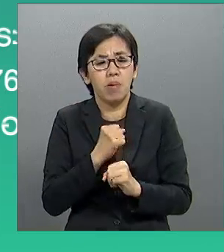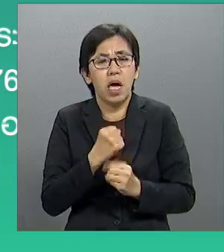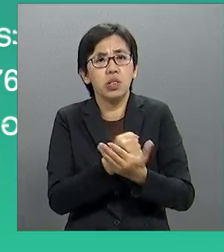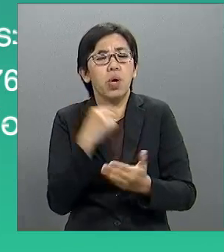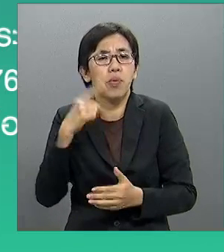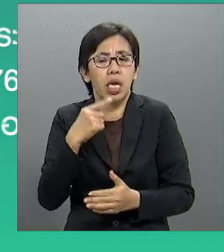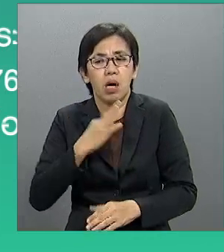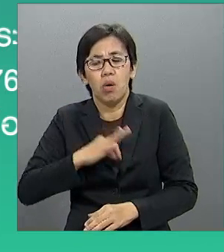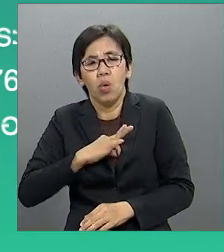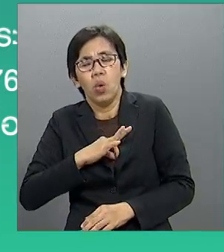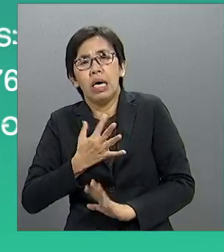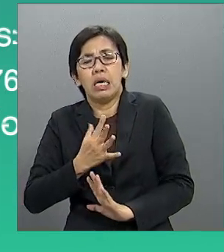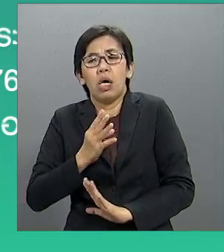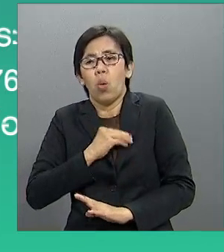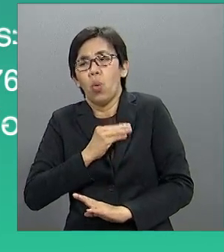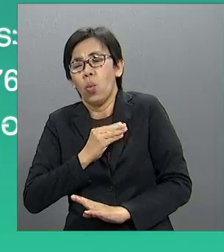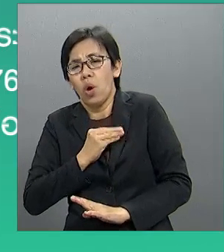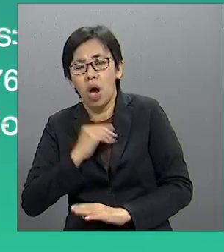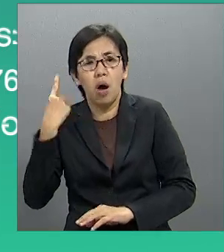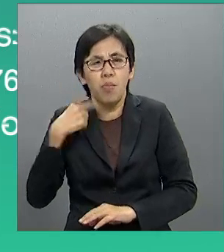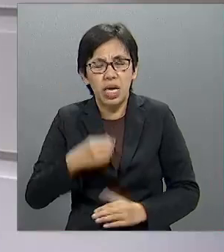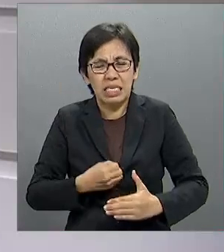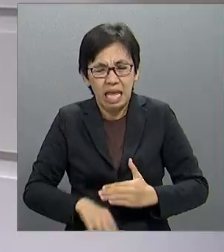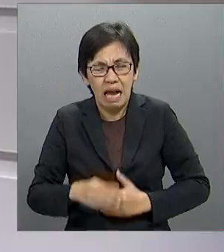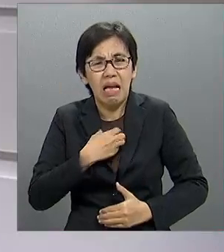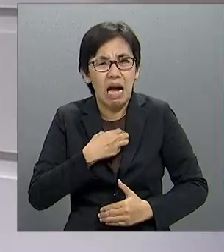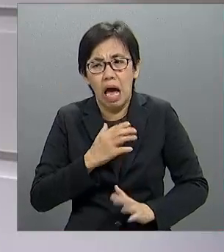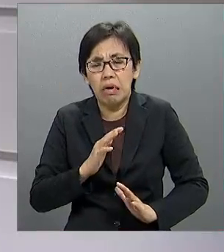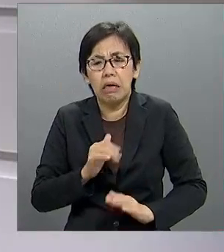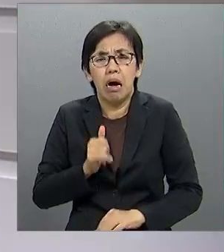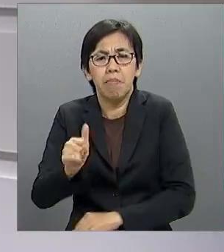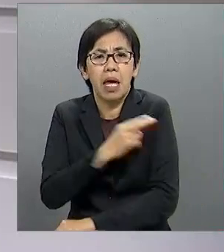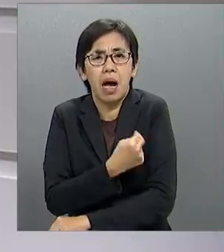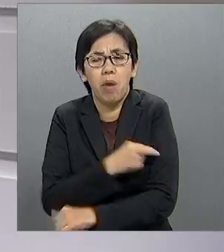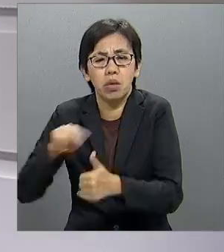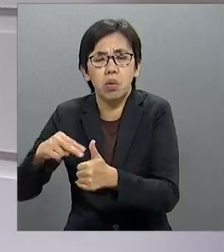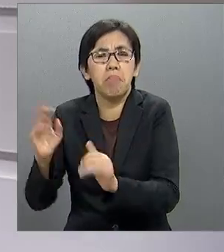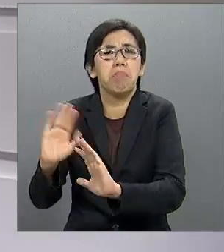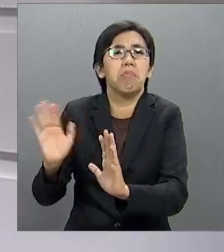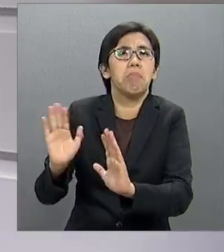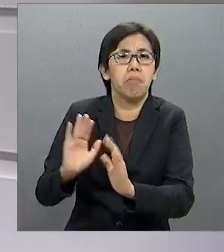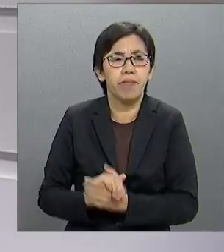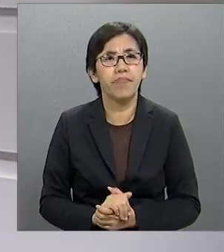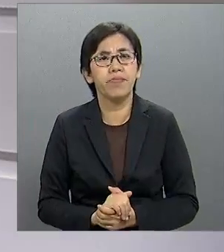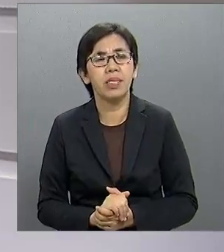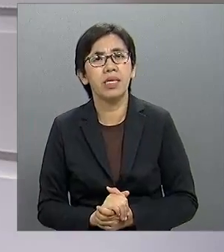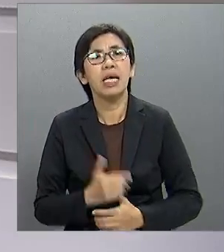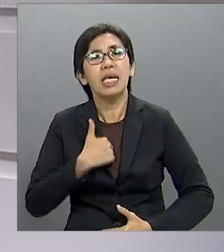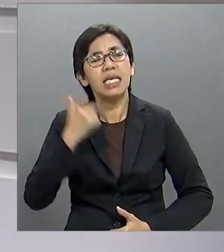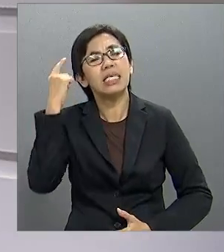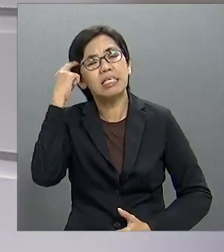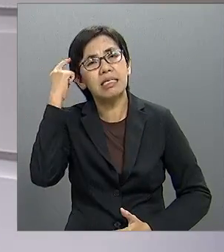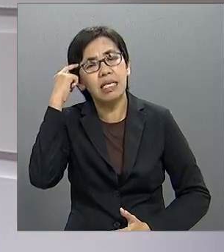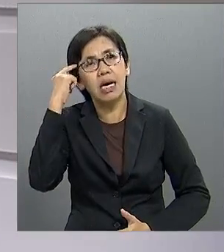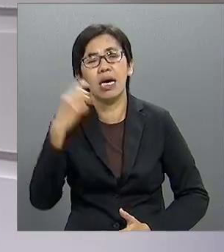ยิ่งแล้วก็สร้างความว่ากับผู้หญิงที่ไม่อยากจะไปใช้บริการที่ถูกต้องนั้นเราก็เลยคิดว่ามันควรจะมีการแก้